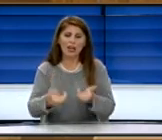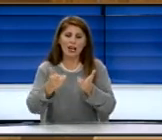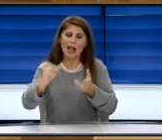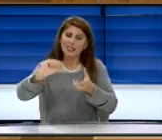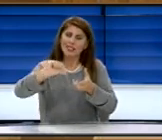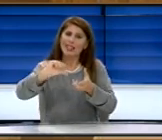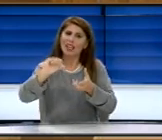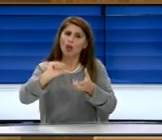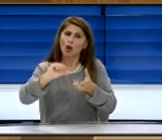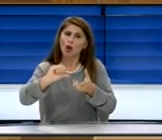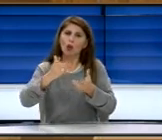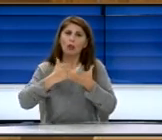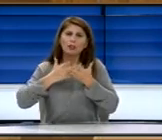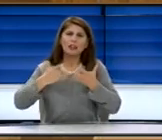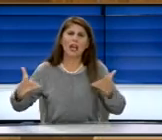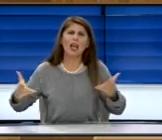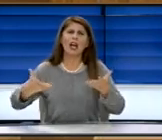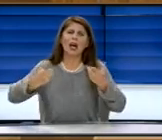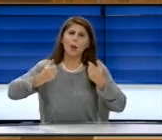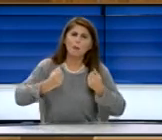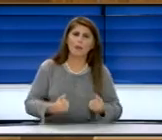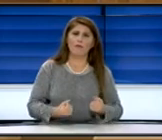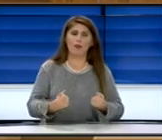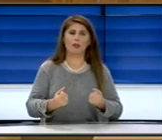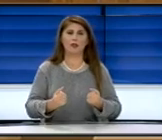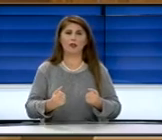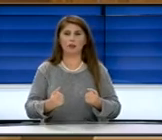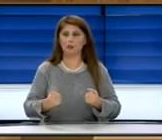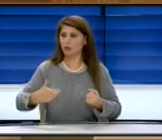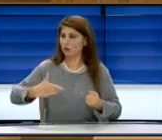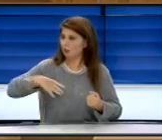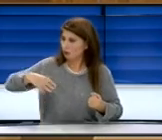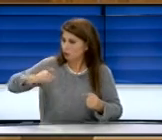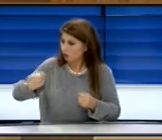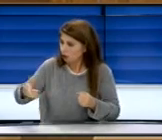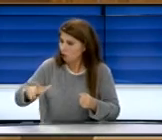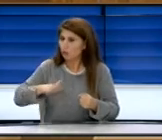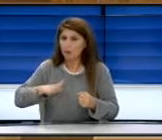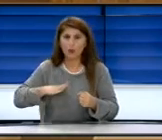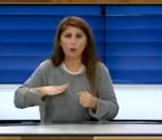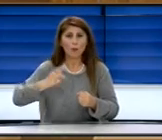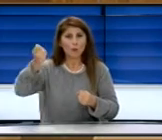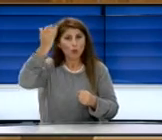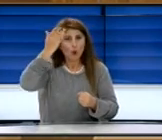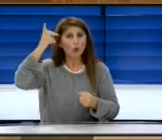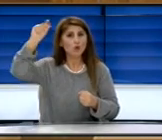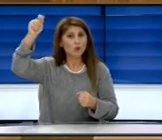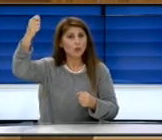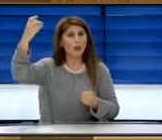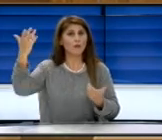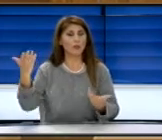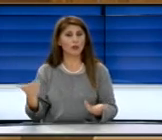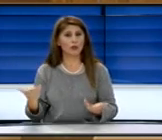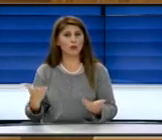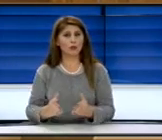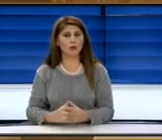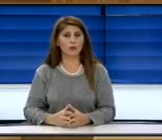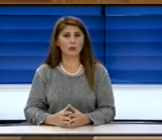προέρχονται από τις τεράστιες επιβαρύνσεις της εργατικής λαϊκής οικογένειας, από την τιμή της ηλεκτρικής ενέργειας. Και